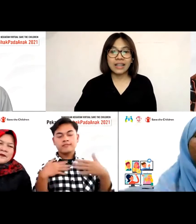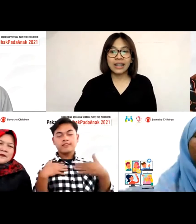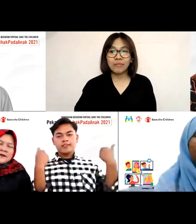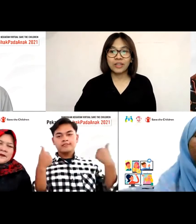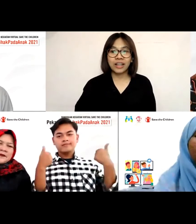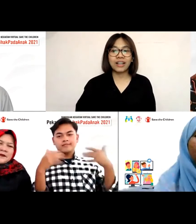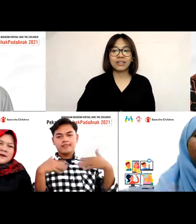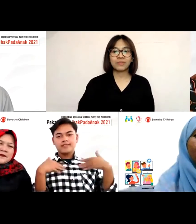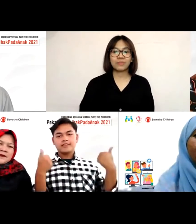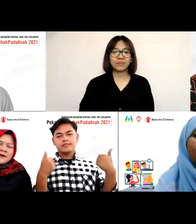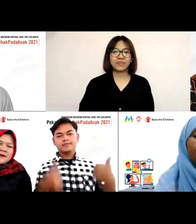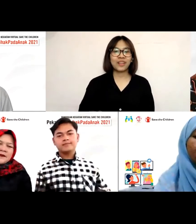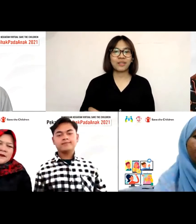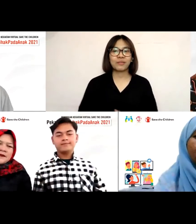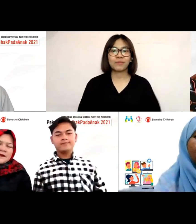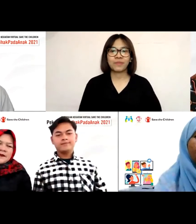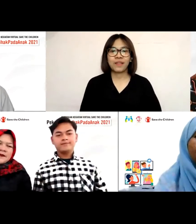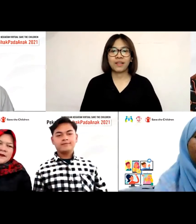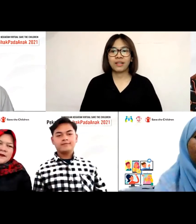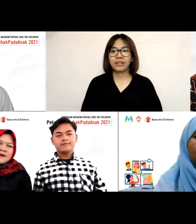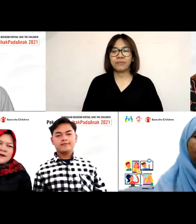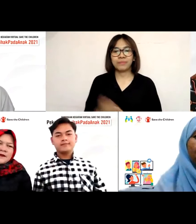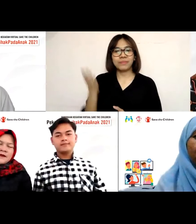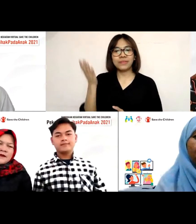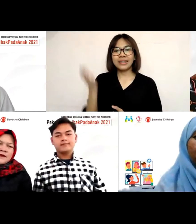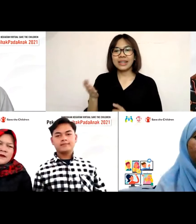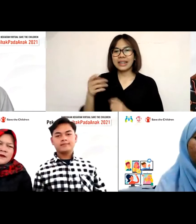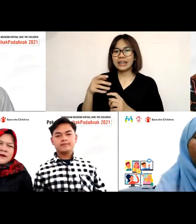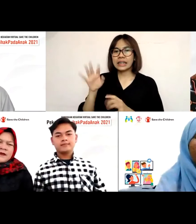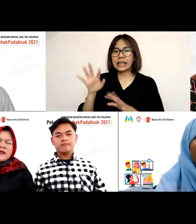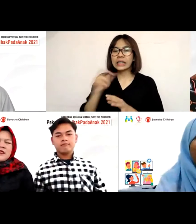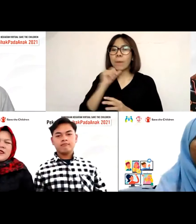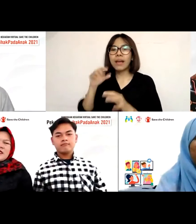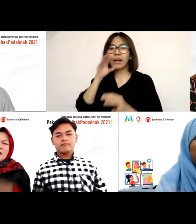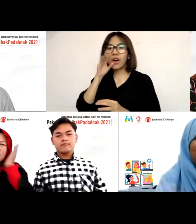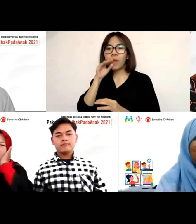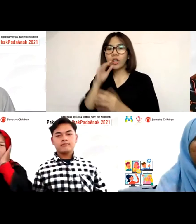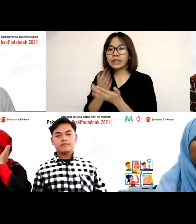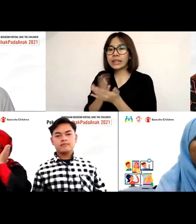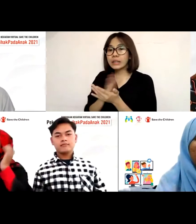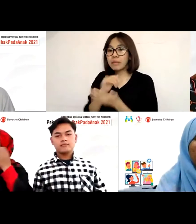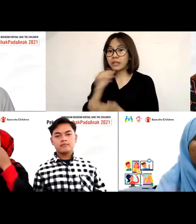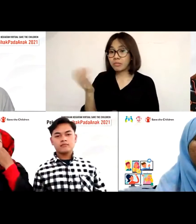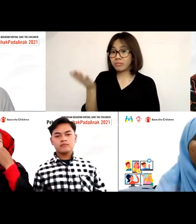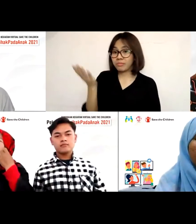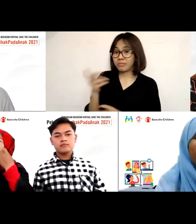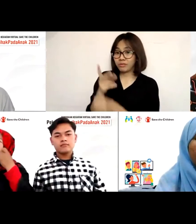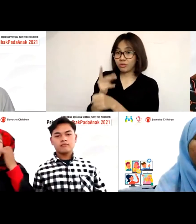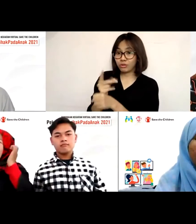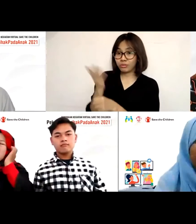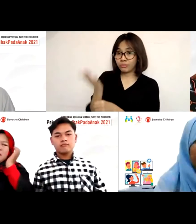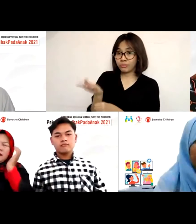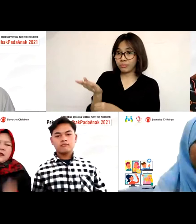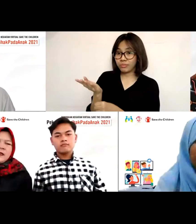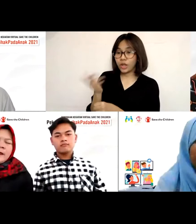Baik, sehat. Alhamdulillah. Sehat, alhamdulillah. Saya mau tanya dulu, yang akan menerjemahkan untuk Tasya siapa, Ibu Susanti?